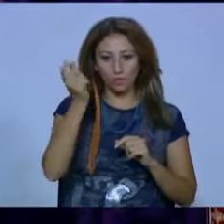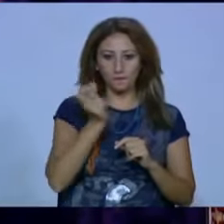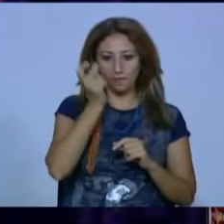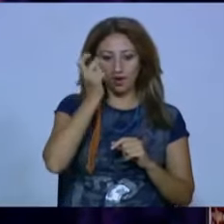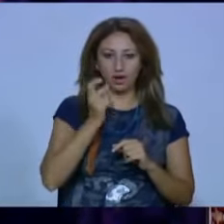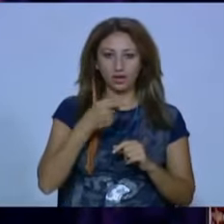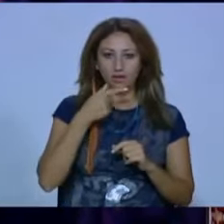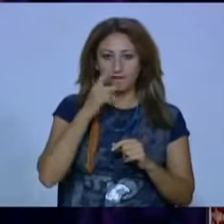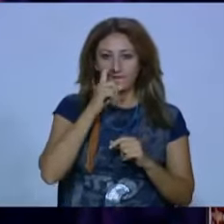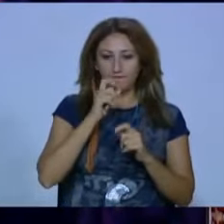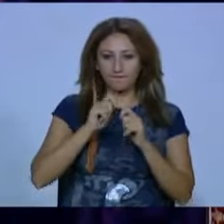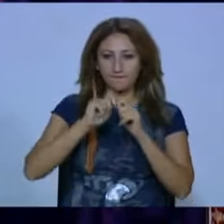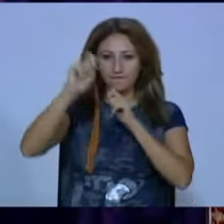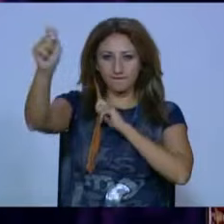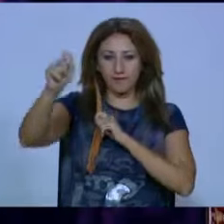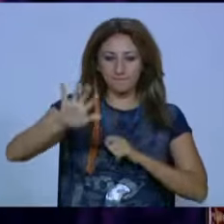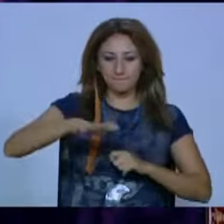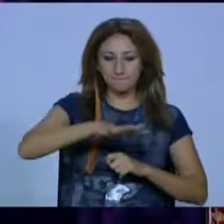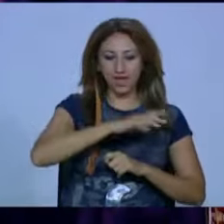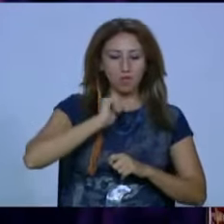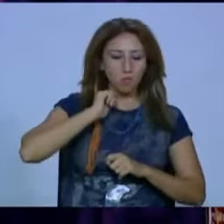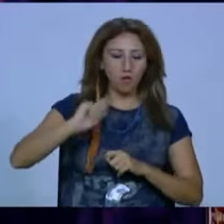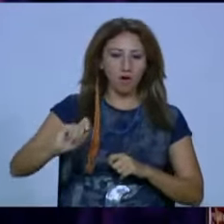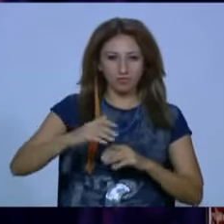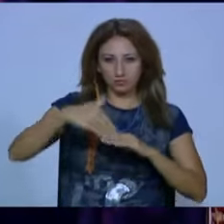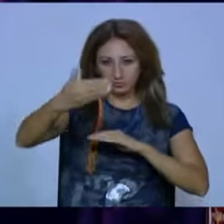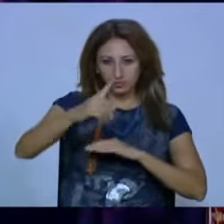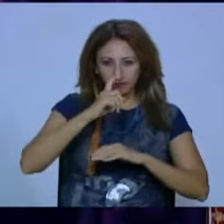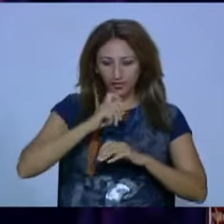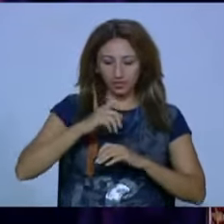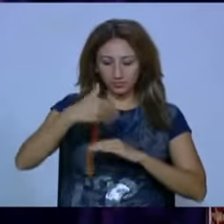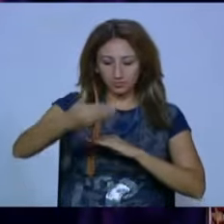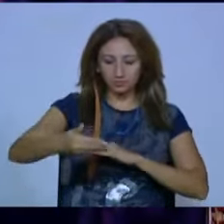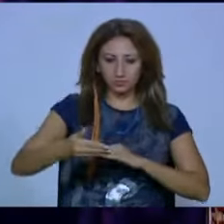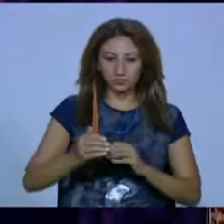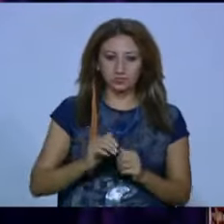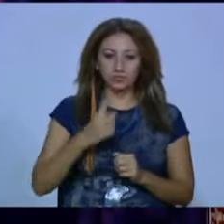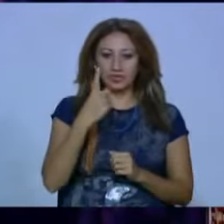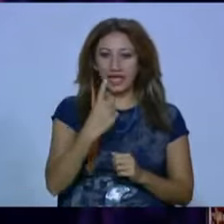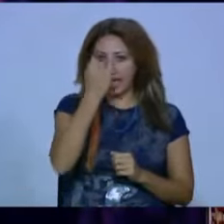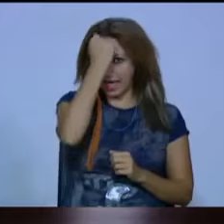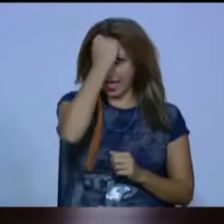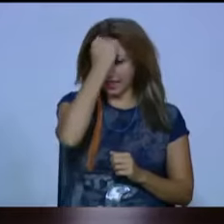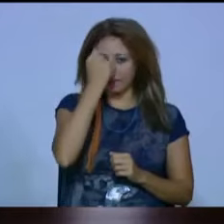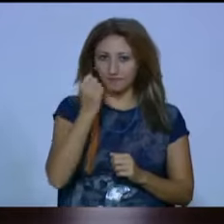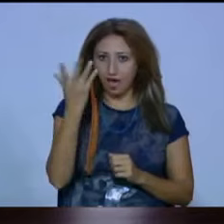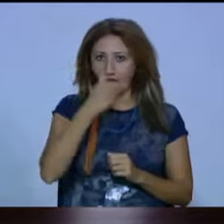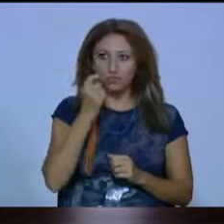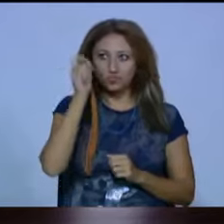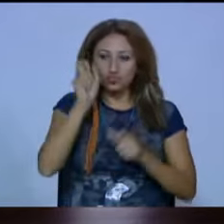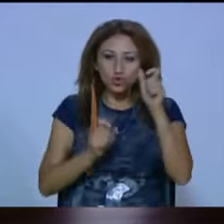في مركز أبو المطامير في البحيرة. الحمد لله كشفنا على 1000 حالة، كشفنا على